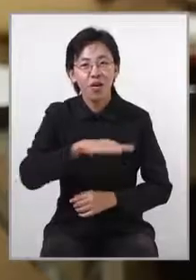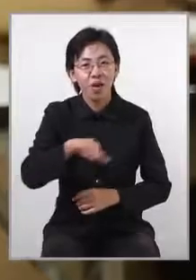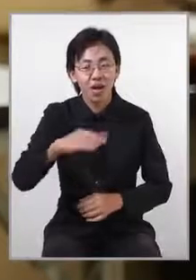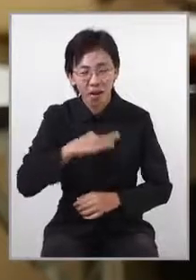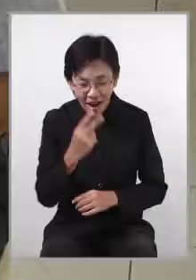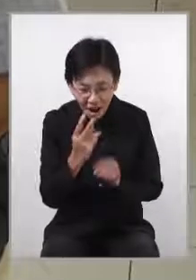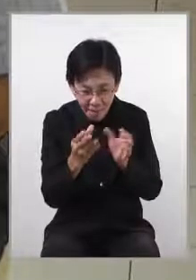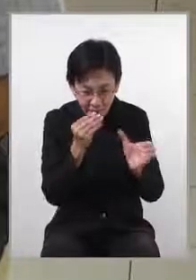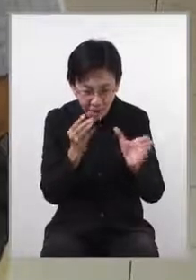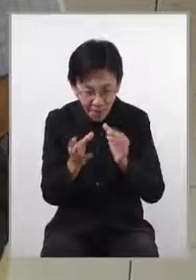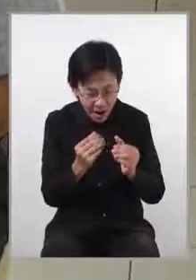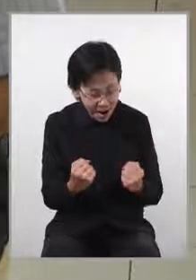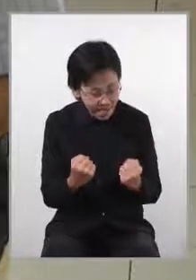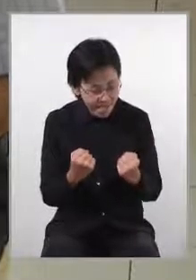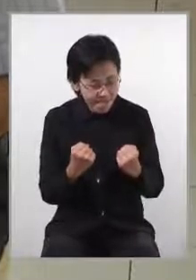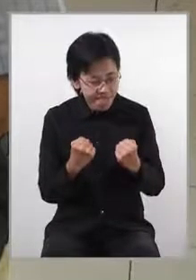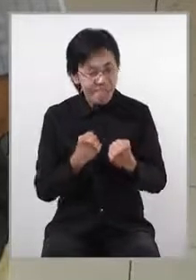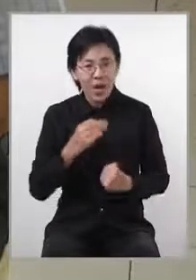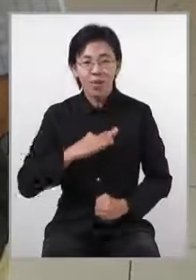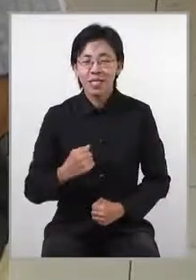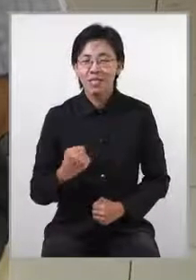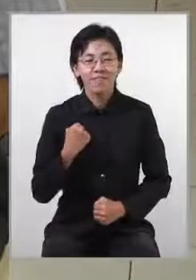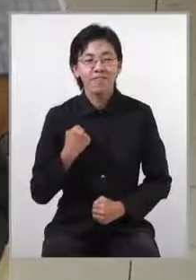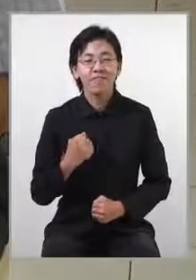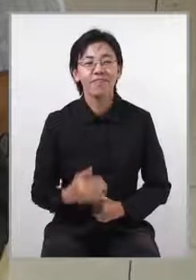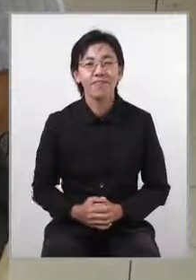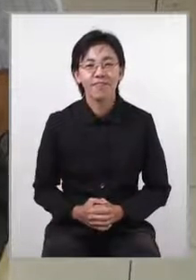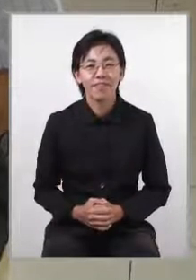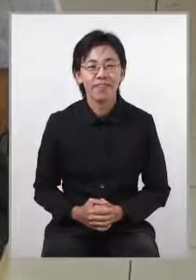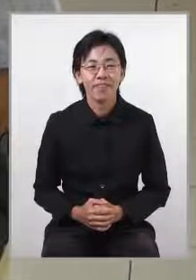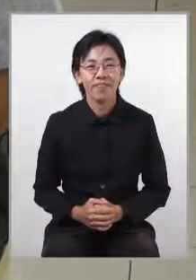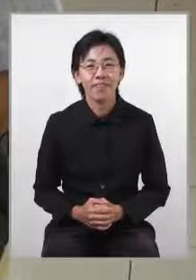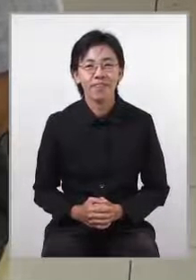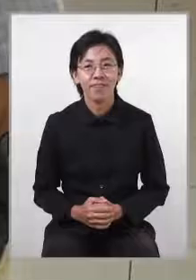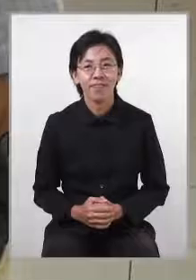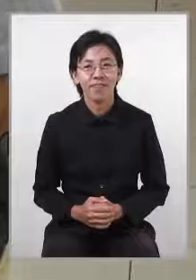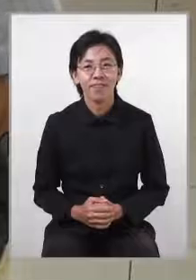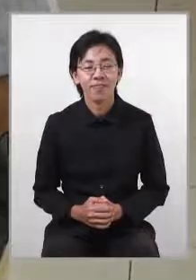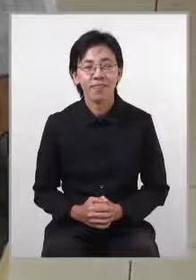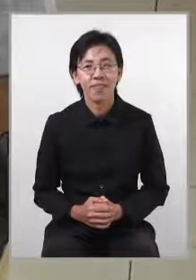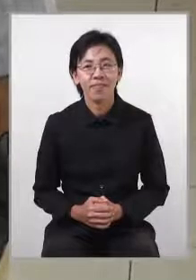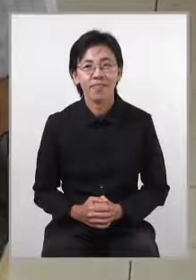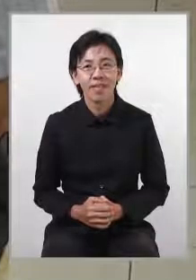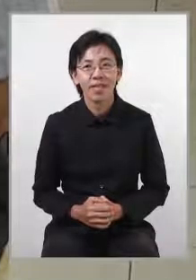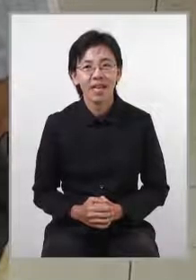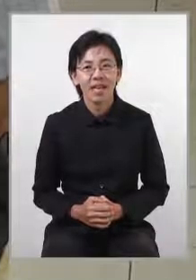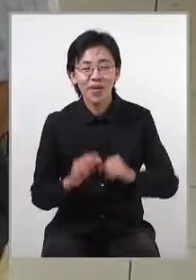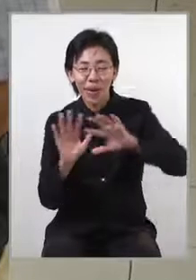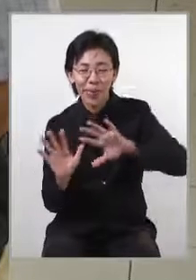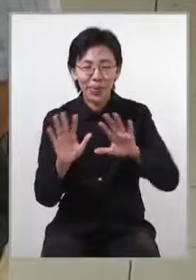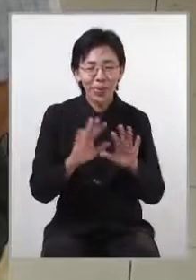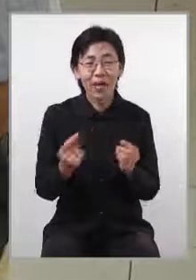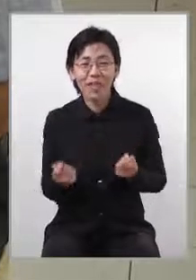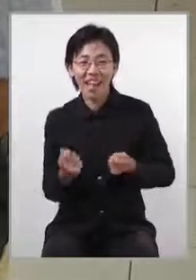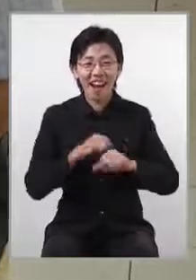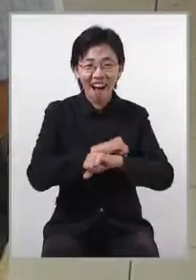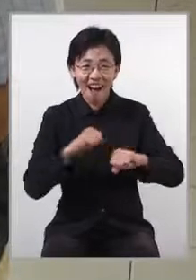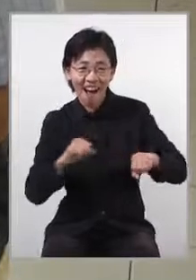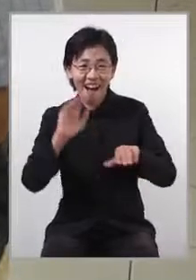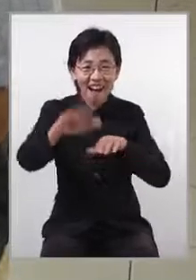เกิดขึ้นโดยไม่รู้ตัวนะครับคุณพ่อครับเมื่อกี้มีน้องๆออกมาเต้นนะนอกจากท